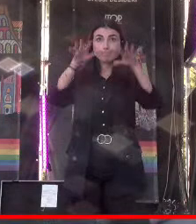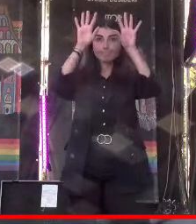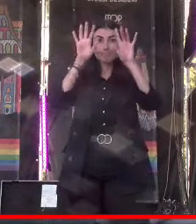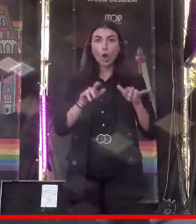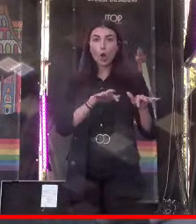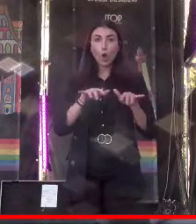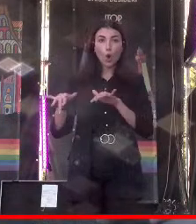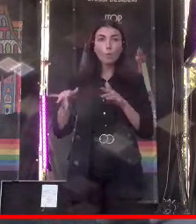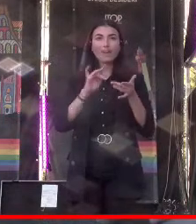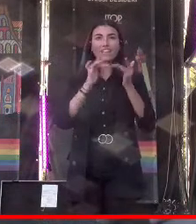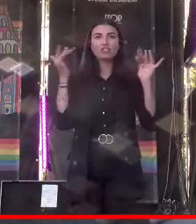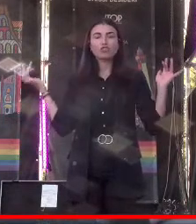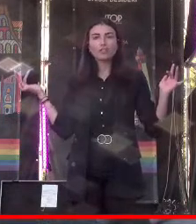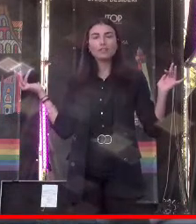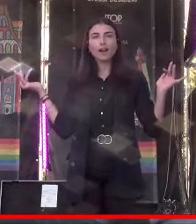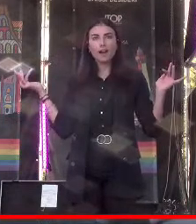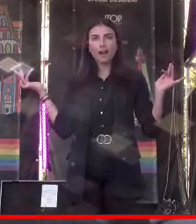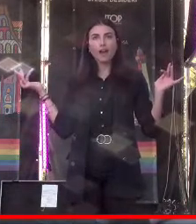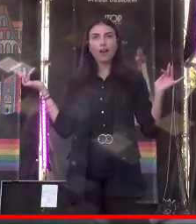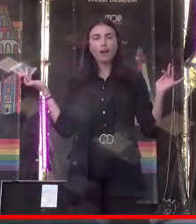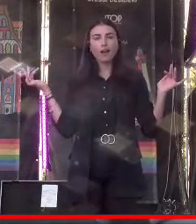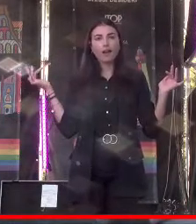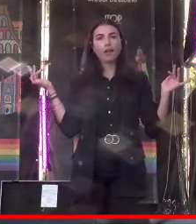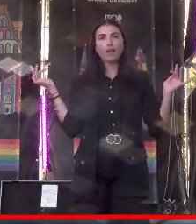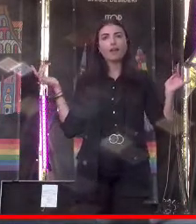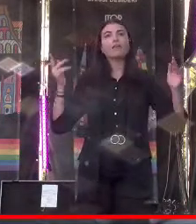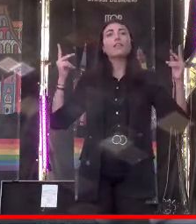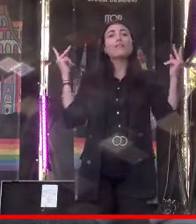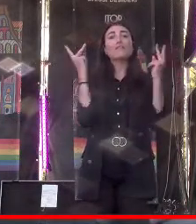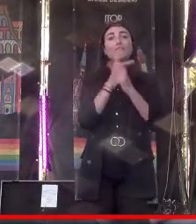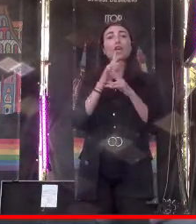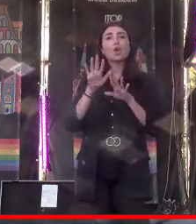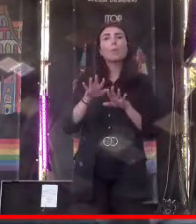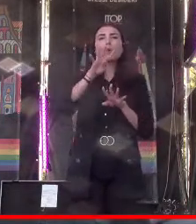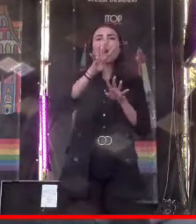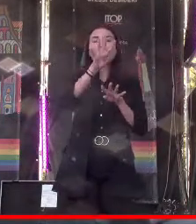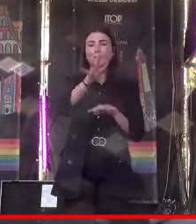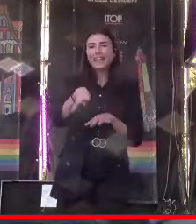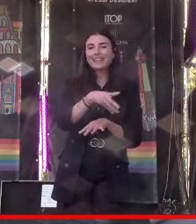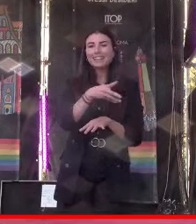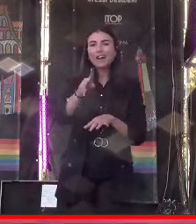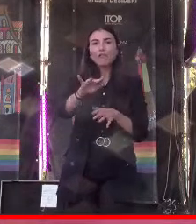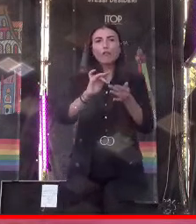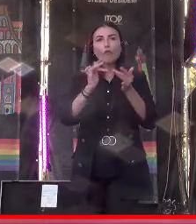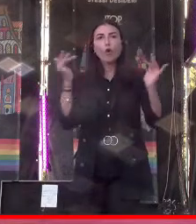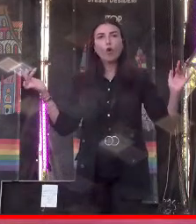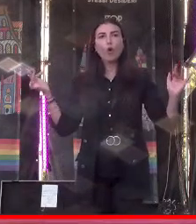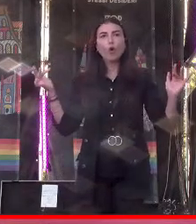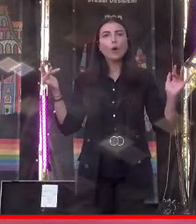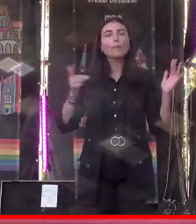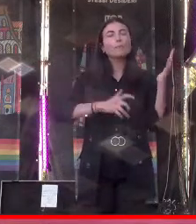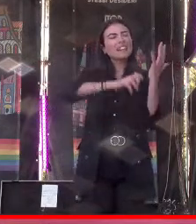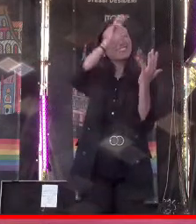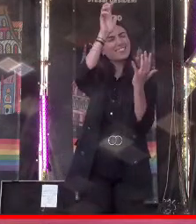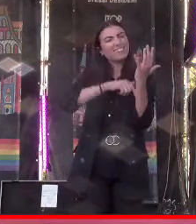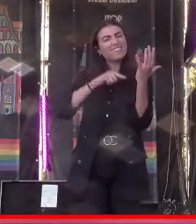dispositivi digitali, ma la maggior parte dei formati, delle piattaforme, dei testi non sono